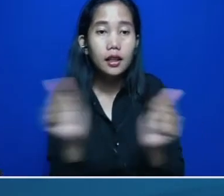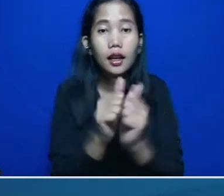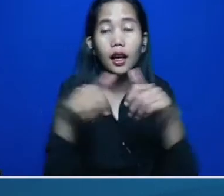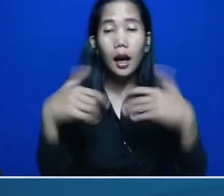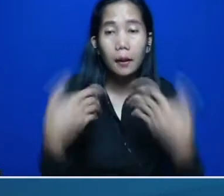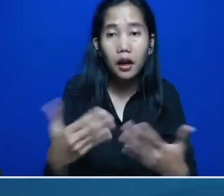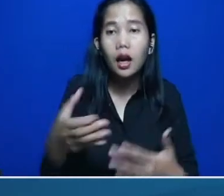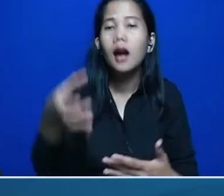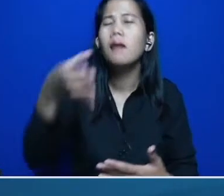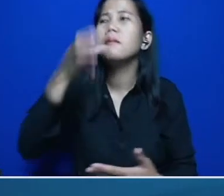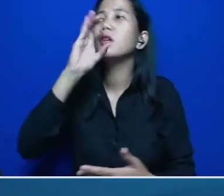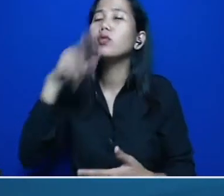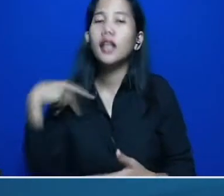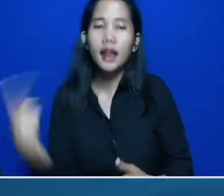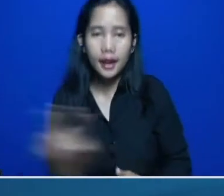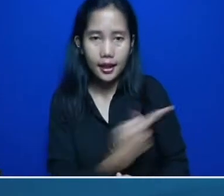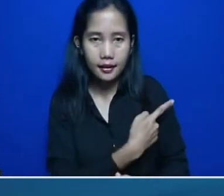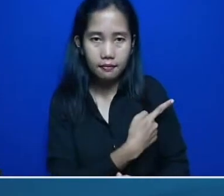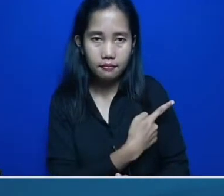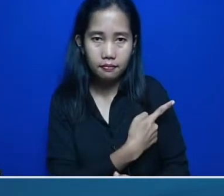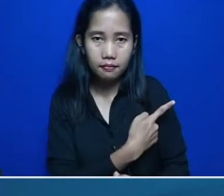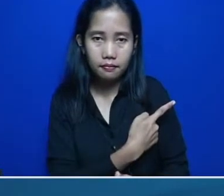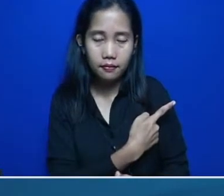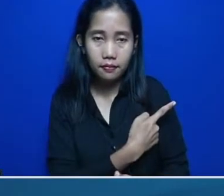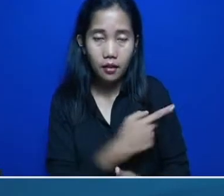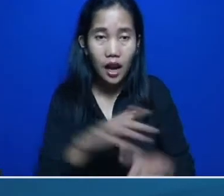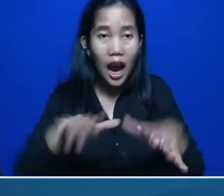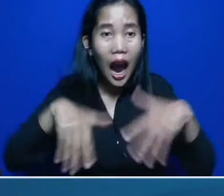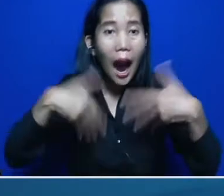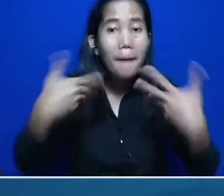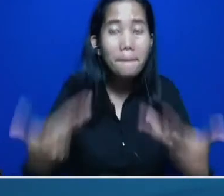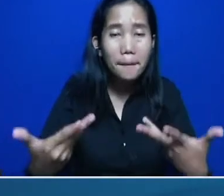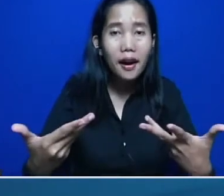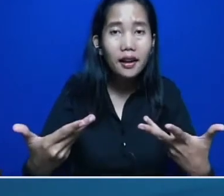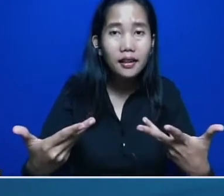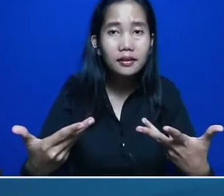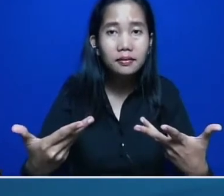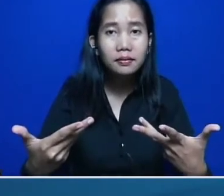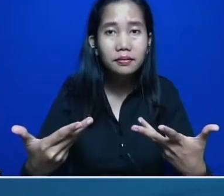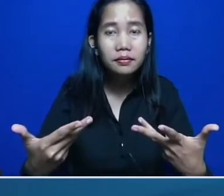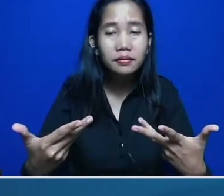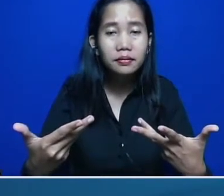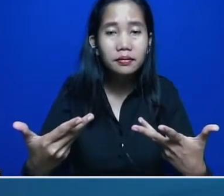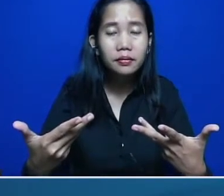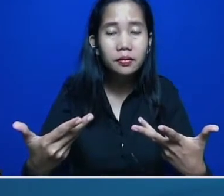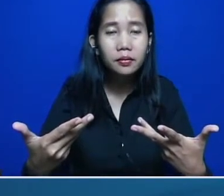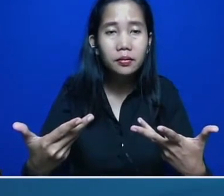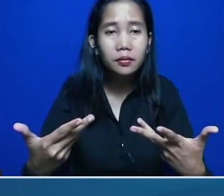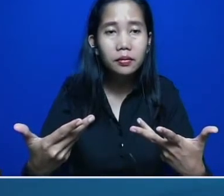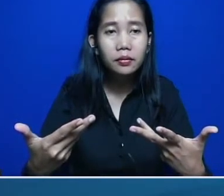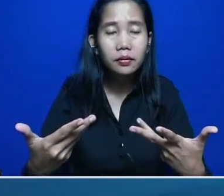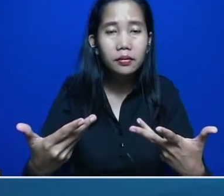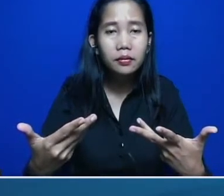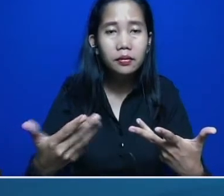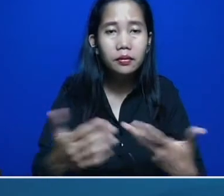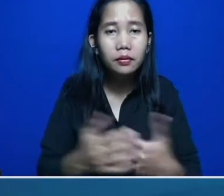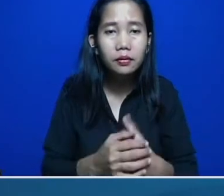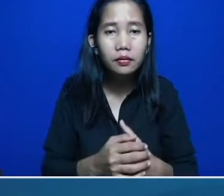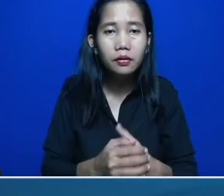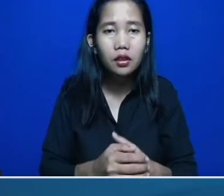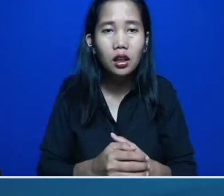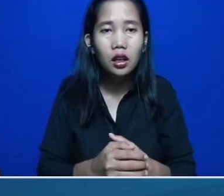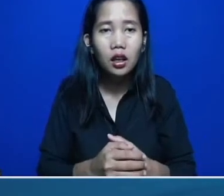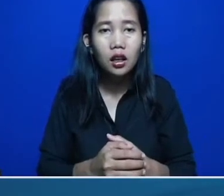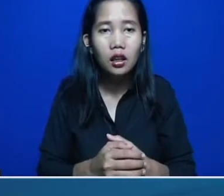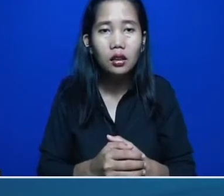jelas anggur adalah pencemooh Hai minuman keras adalah peri mood tidaklah bijak orang